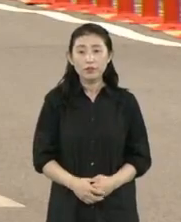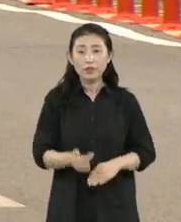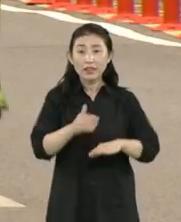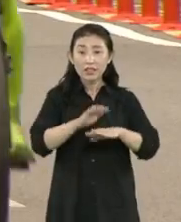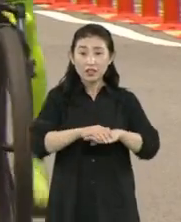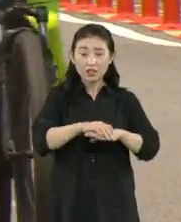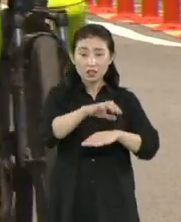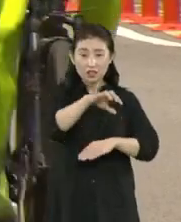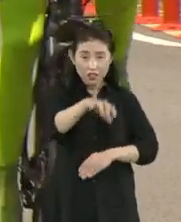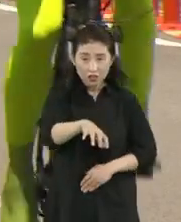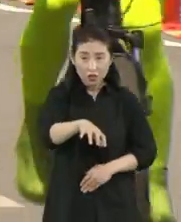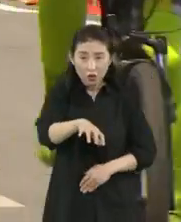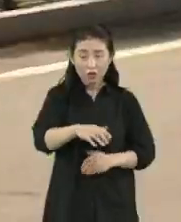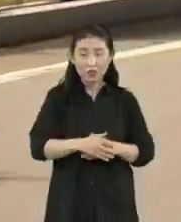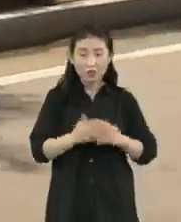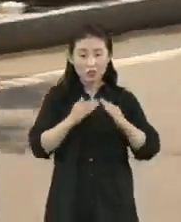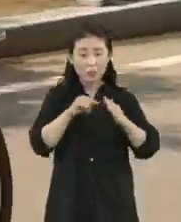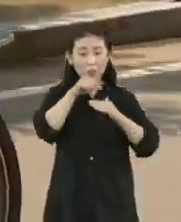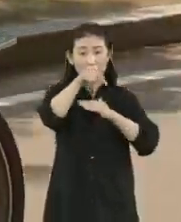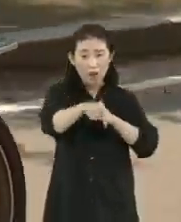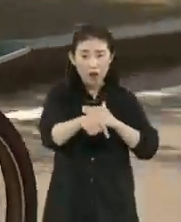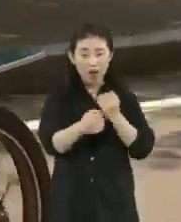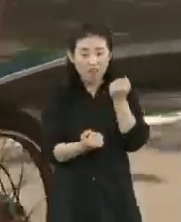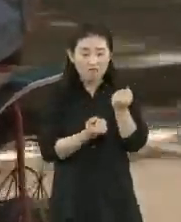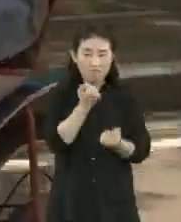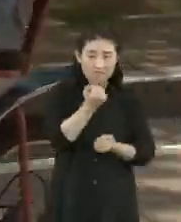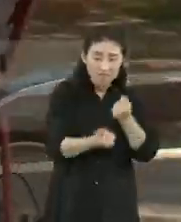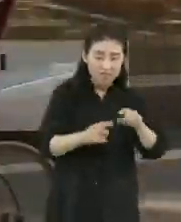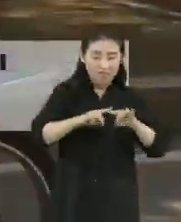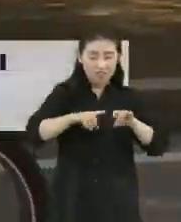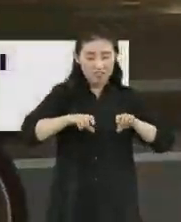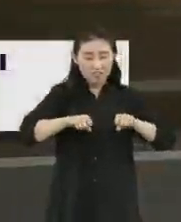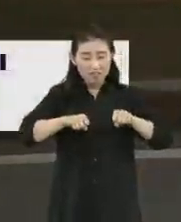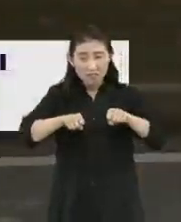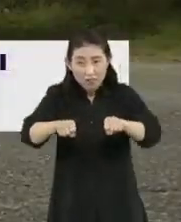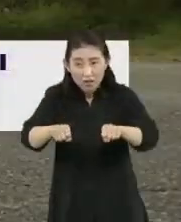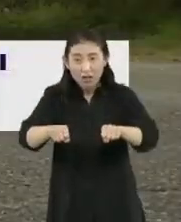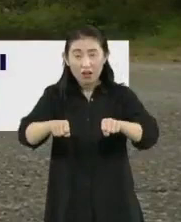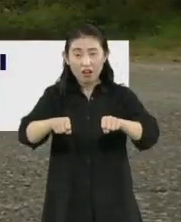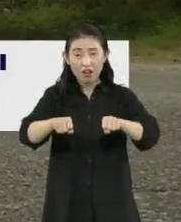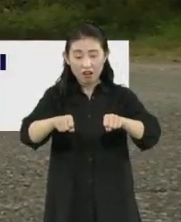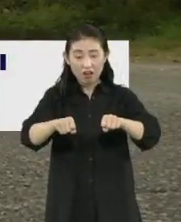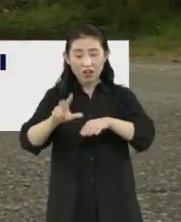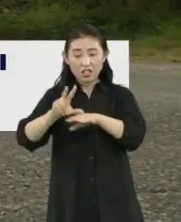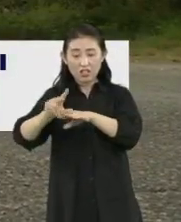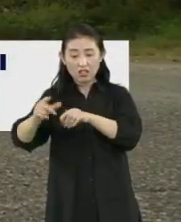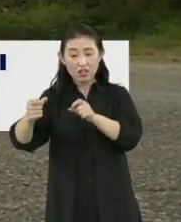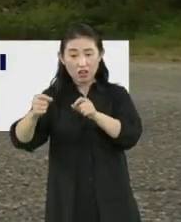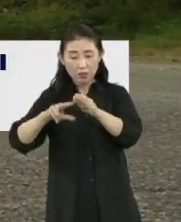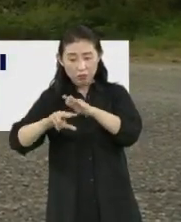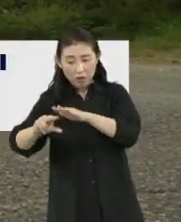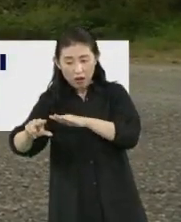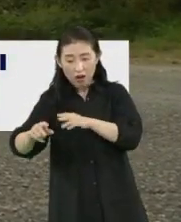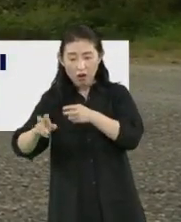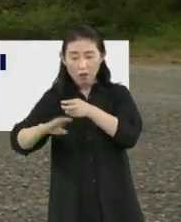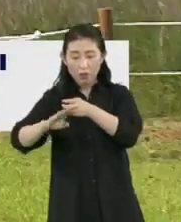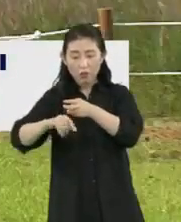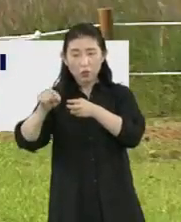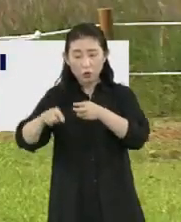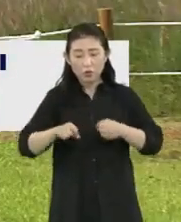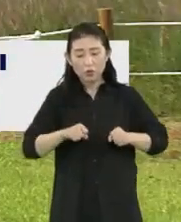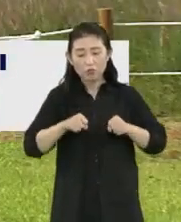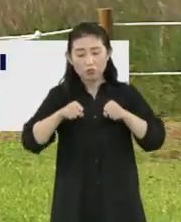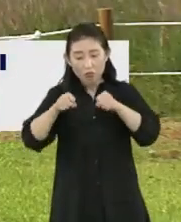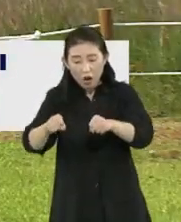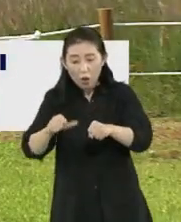대전 어디에서나 집 밖으로 나와 타슈나 개인형 이동장치를 이용해 가까운 트램이나 지하철역, 버스